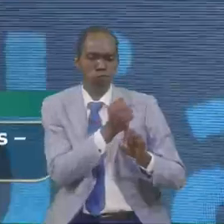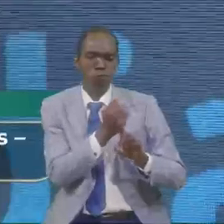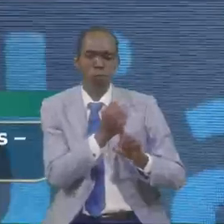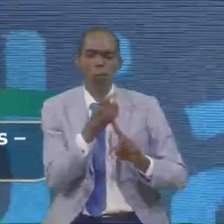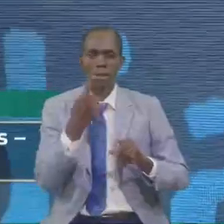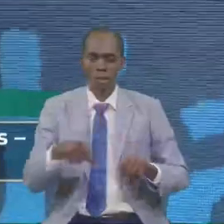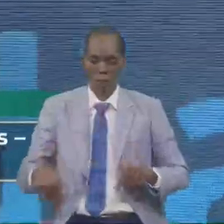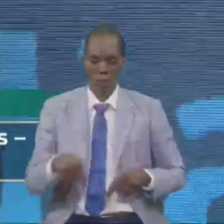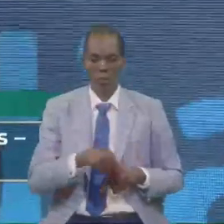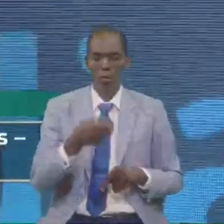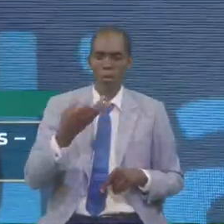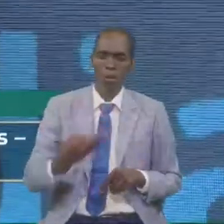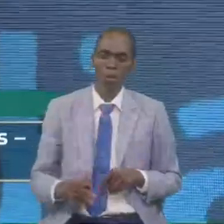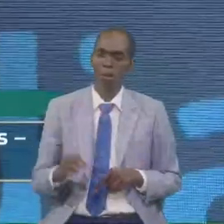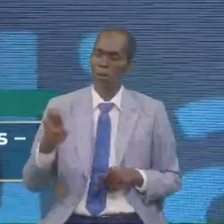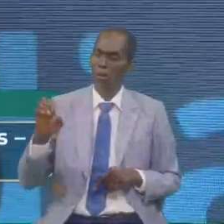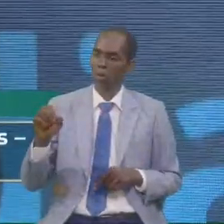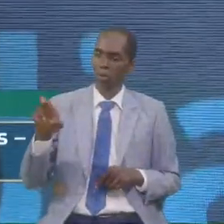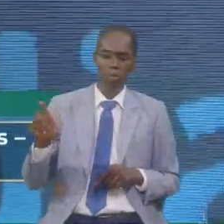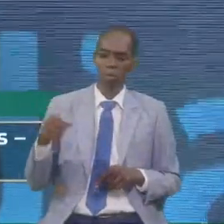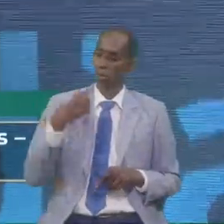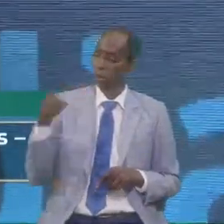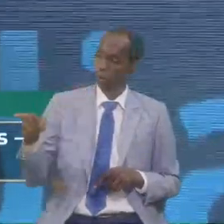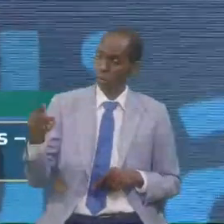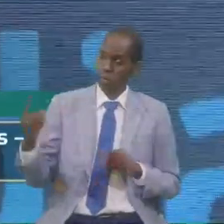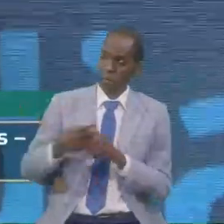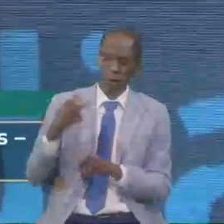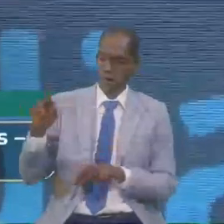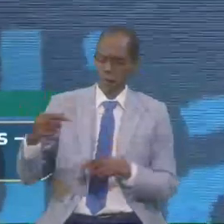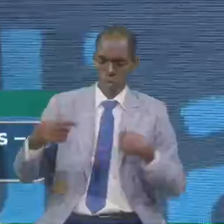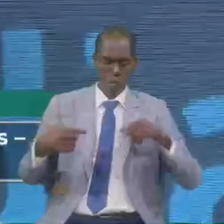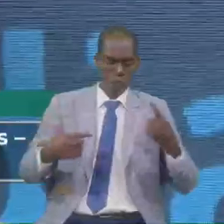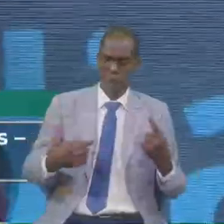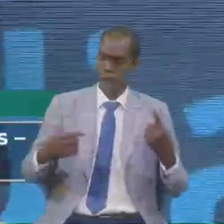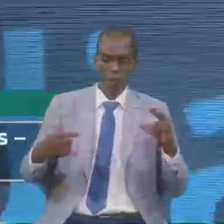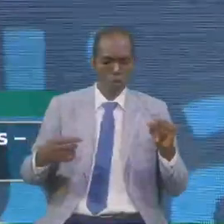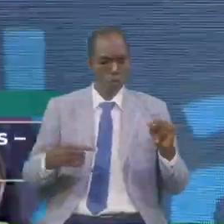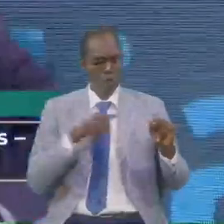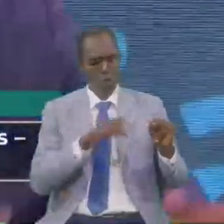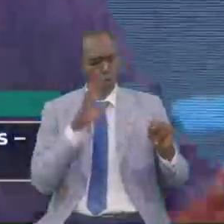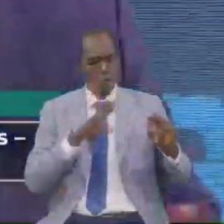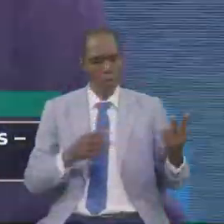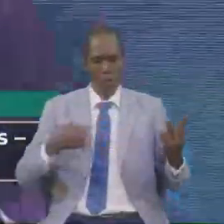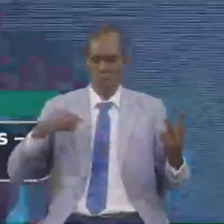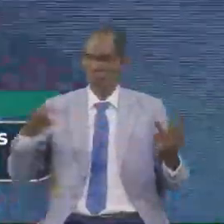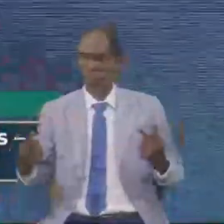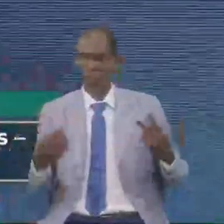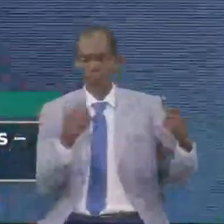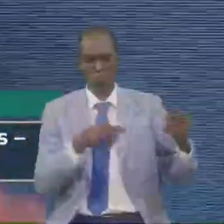étaient colériques. Mais je vais sortir le premier. Tu vas sortir après moi.